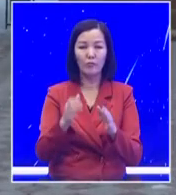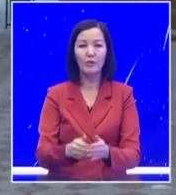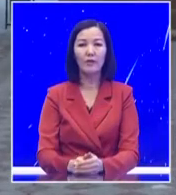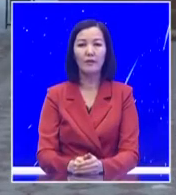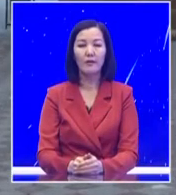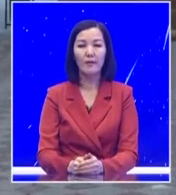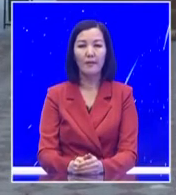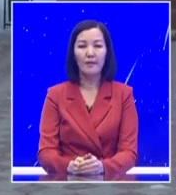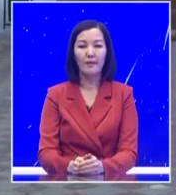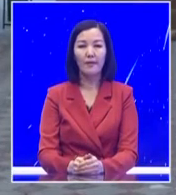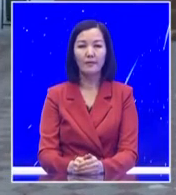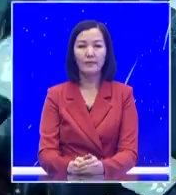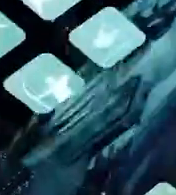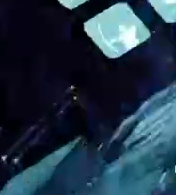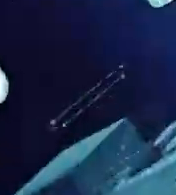Жетісу телеарнасы.